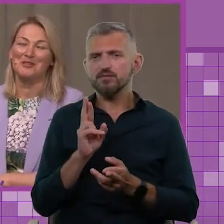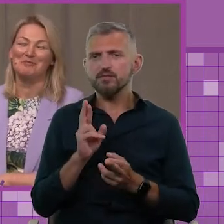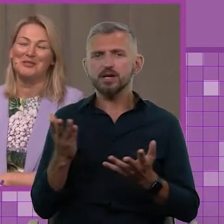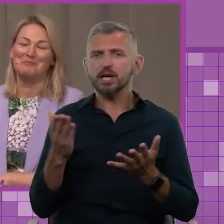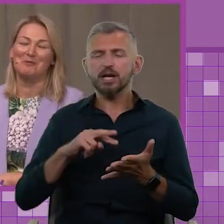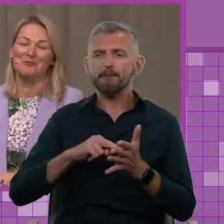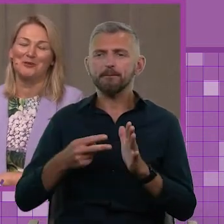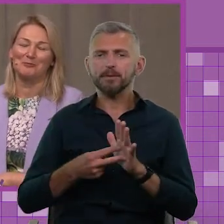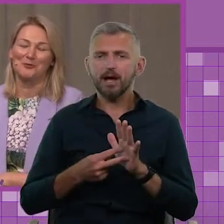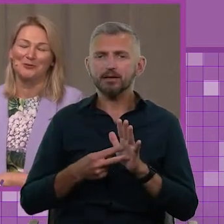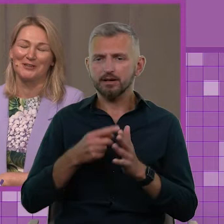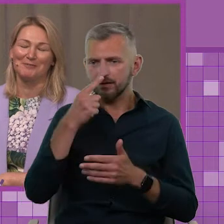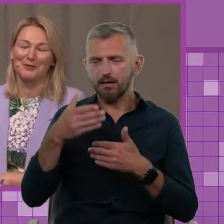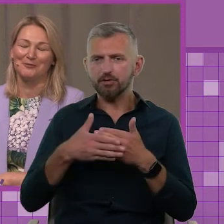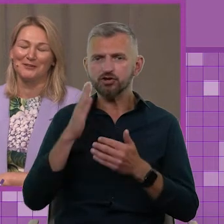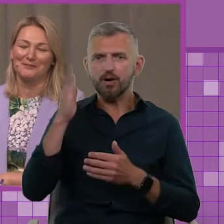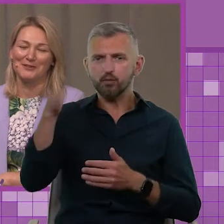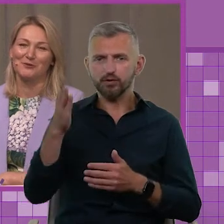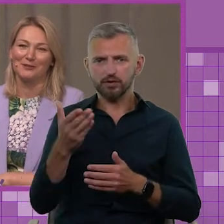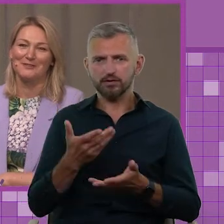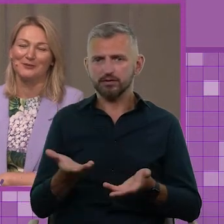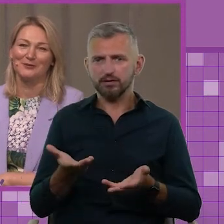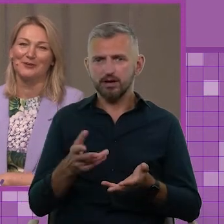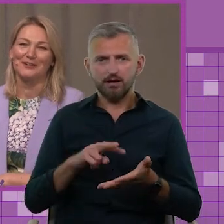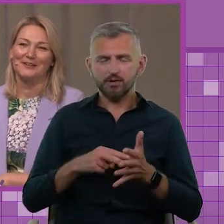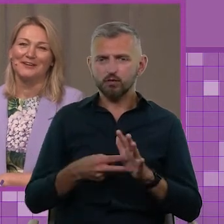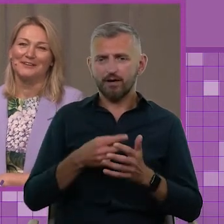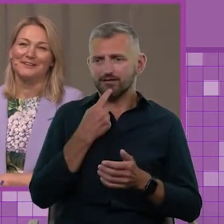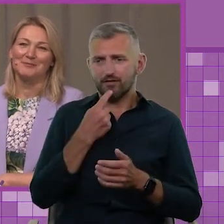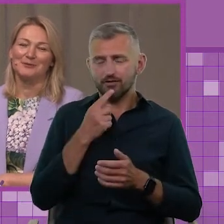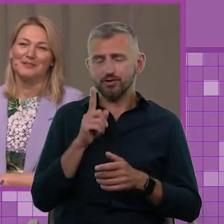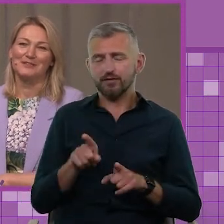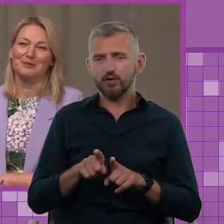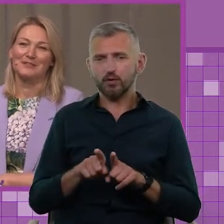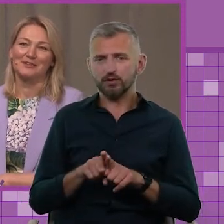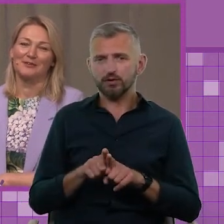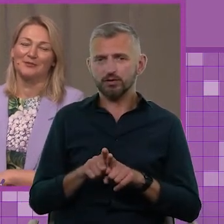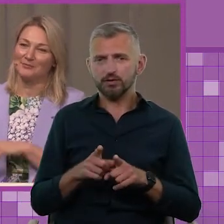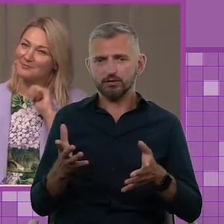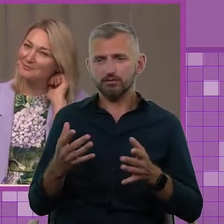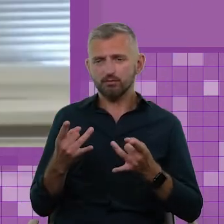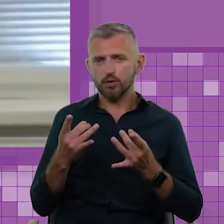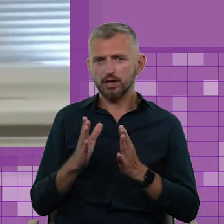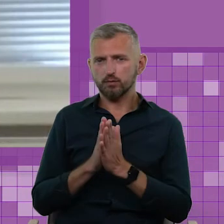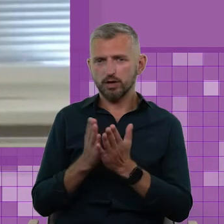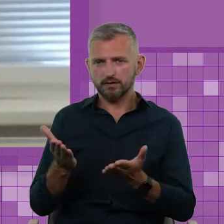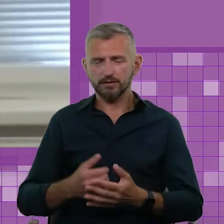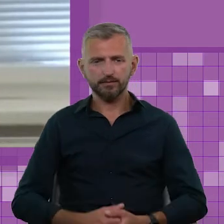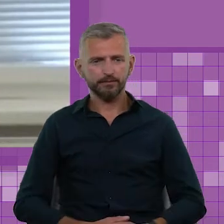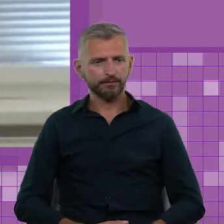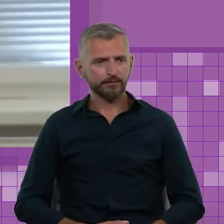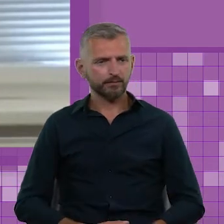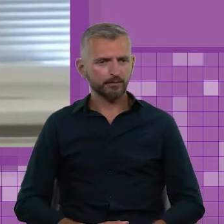які плани на ваше найближче майбутнє, тому що хоча планувати важко, але все одно поділіться, будь ласка, дякую.